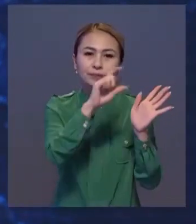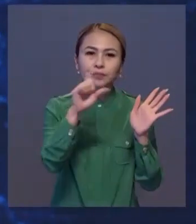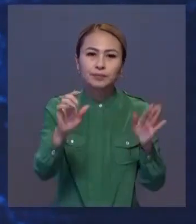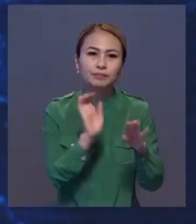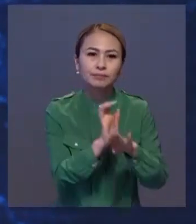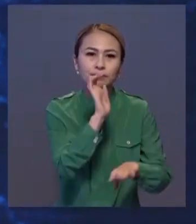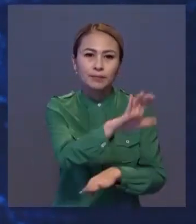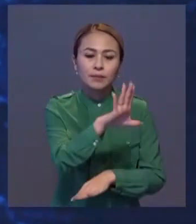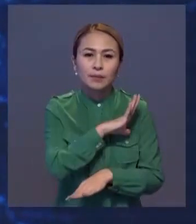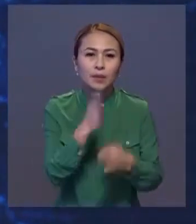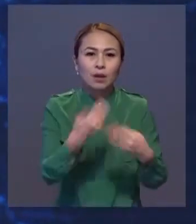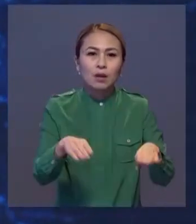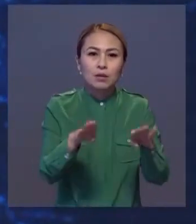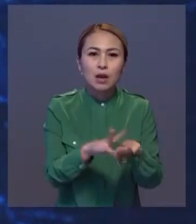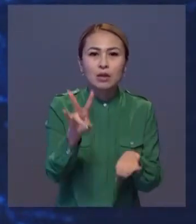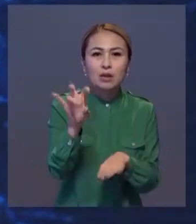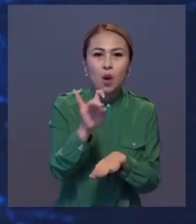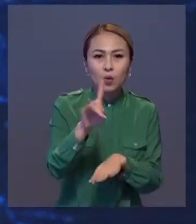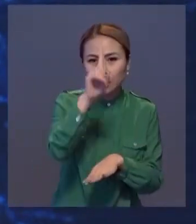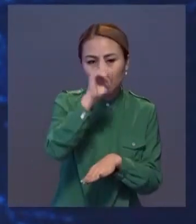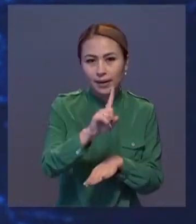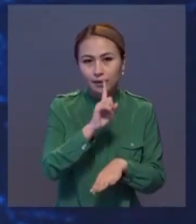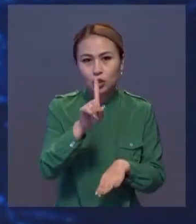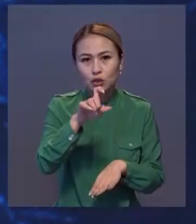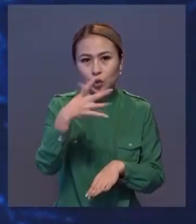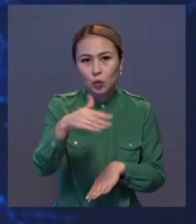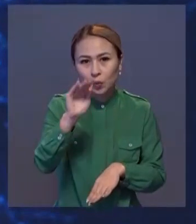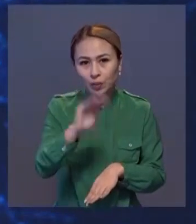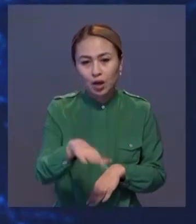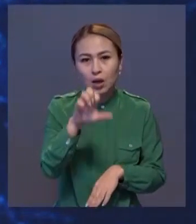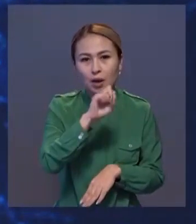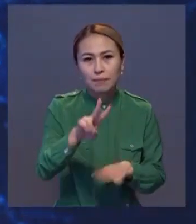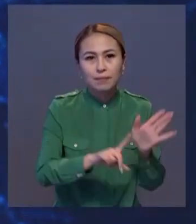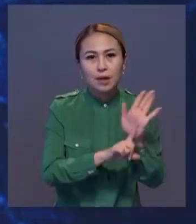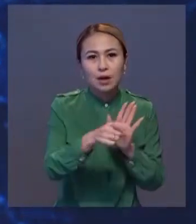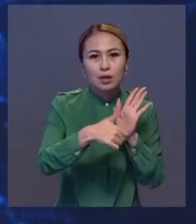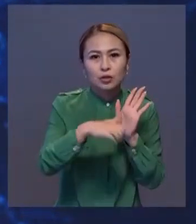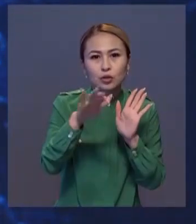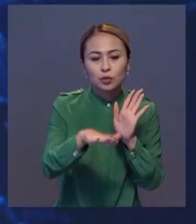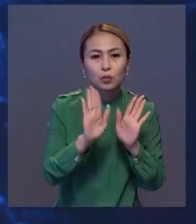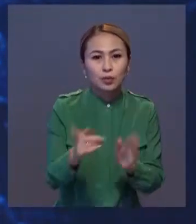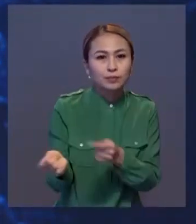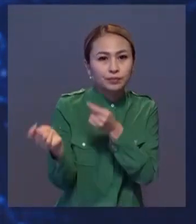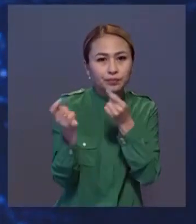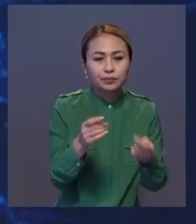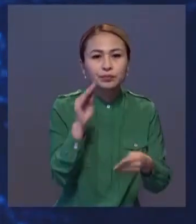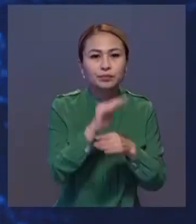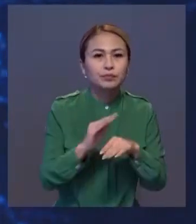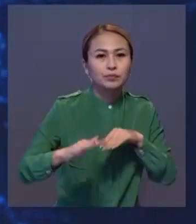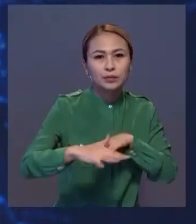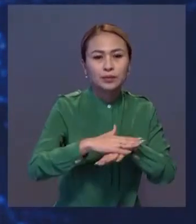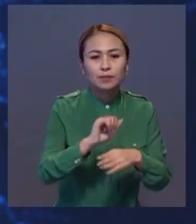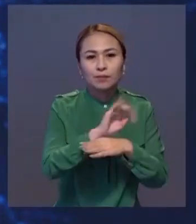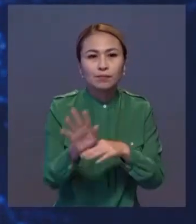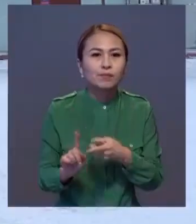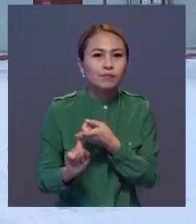жөнелтілді. Енді мұнда наурыз айында 150 мың, ал сәуірден бастап 600 мың доза шығарылмақ. Осылайша халықты коронавирусқа